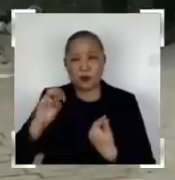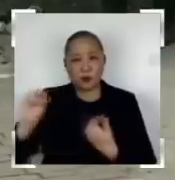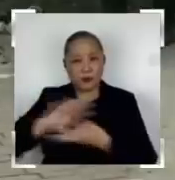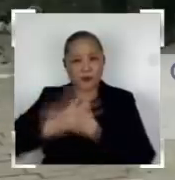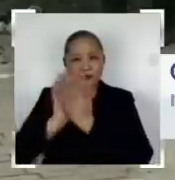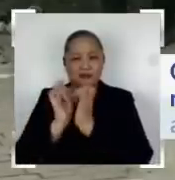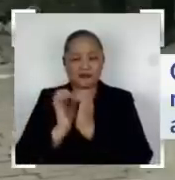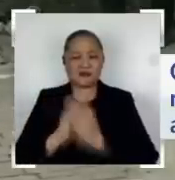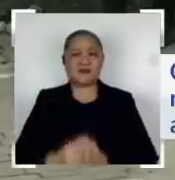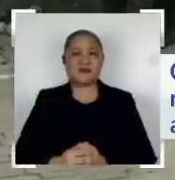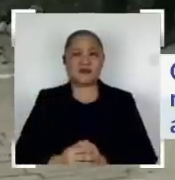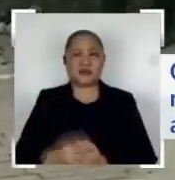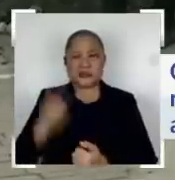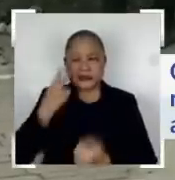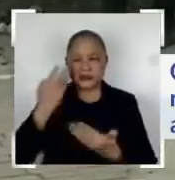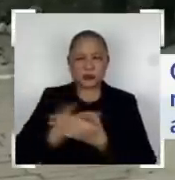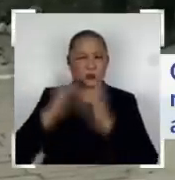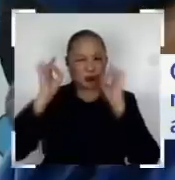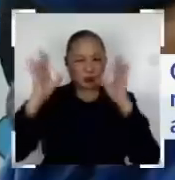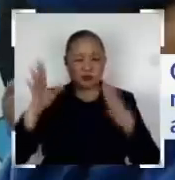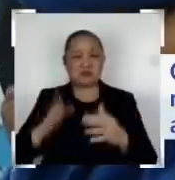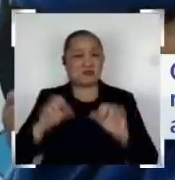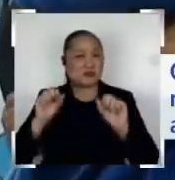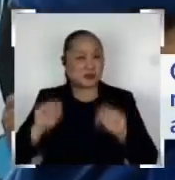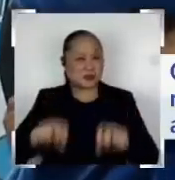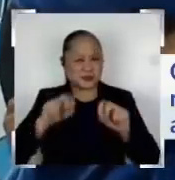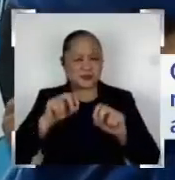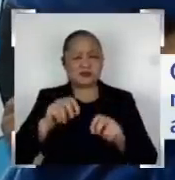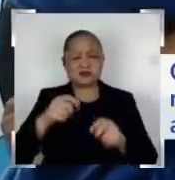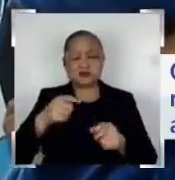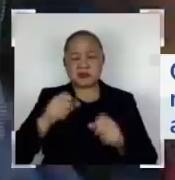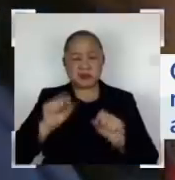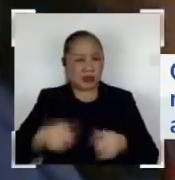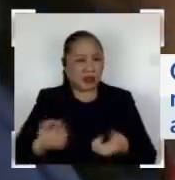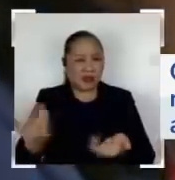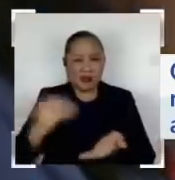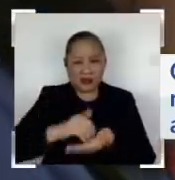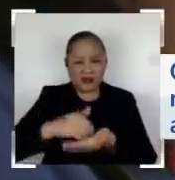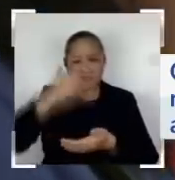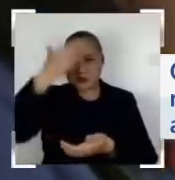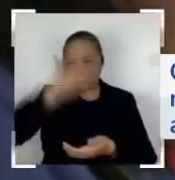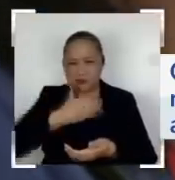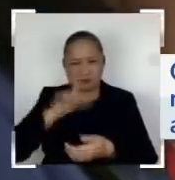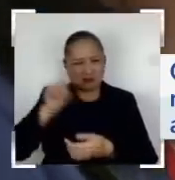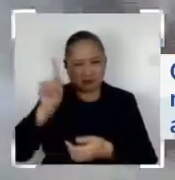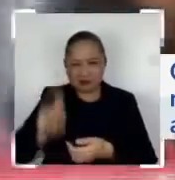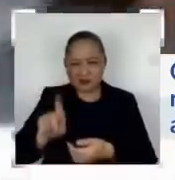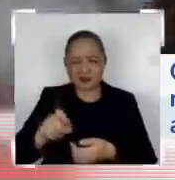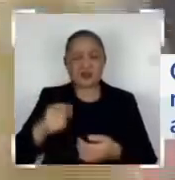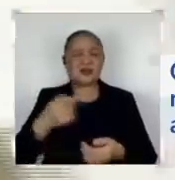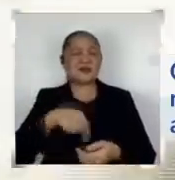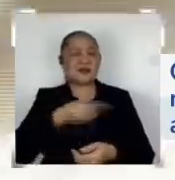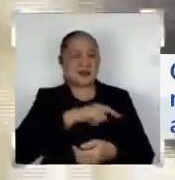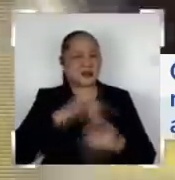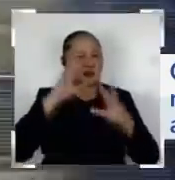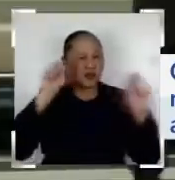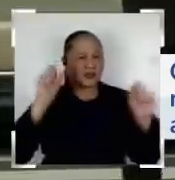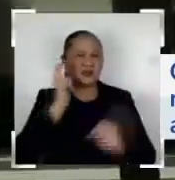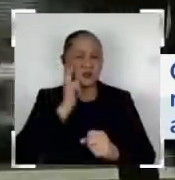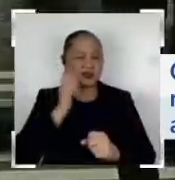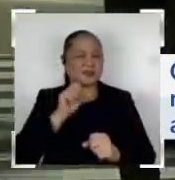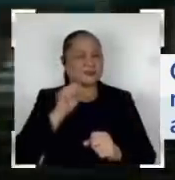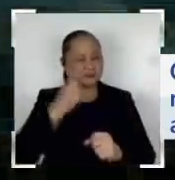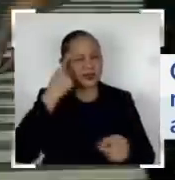banta, naungkat ang posibilidad ng mandatory ulit na pagsusuot ng face shield. Tila pabor dito ang Pangulo pero ipauubayan niya raw ito